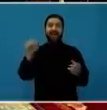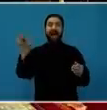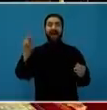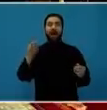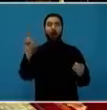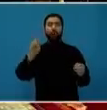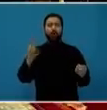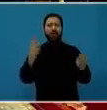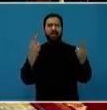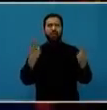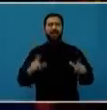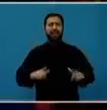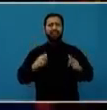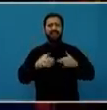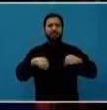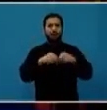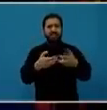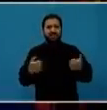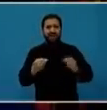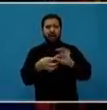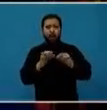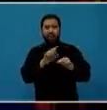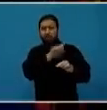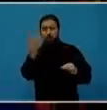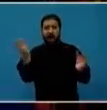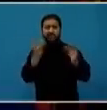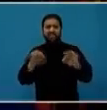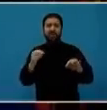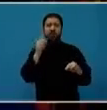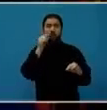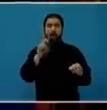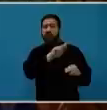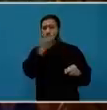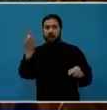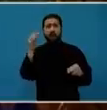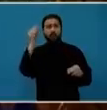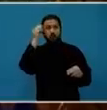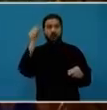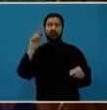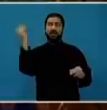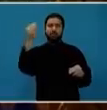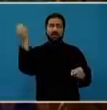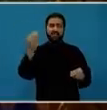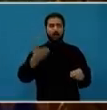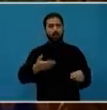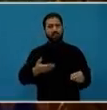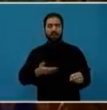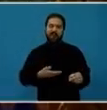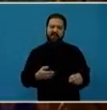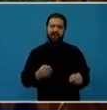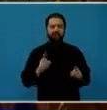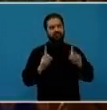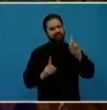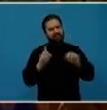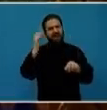noastră. Fără cuvânt, noi nu am fi oameni. Fără cuvânt, nu l-am cunoaște pe Dumnezeu. Părinte, dacă ne gândim